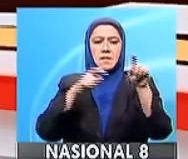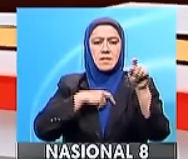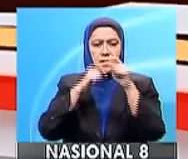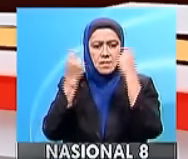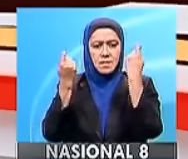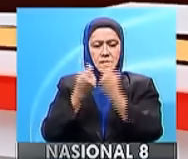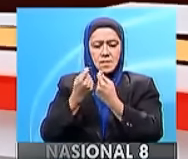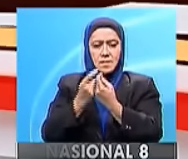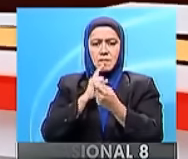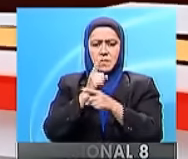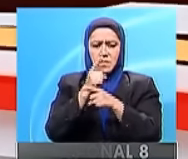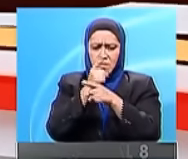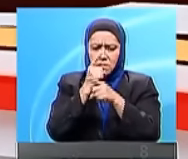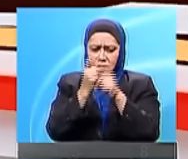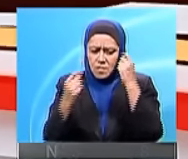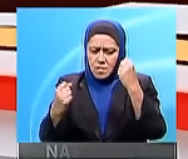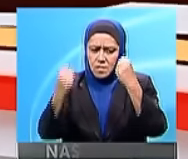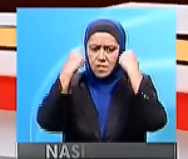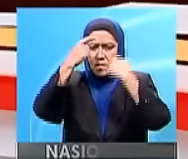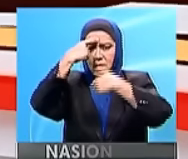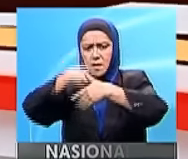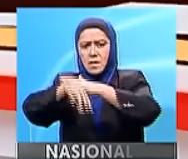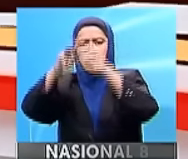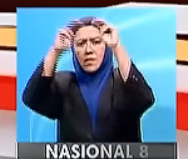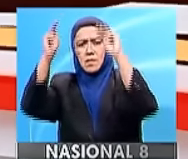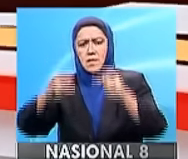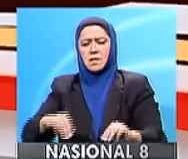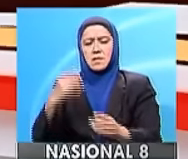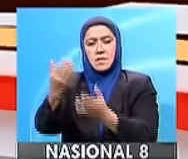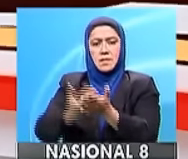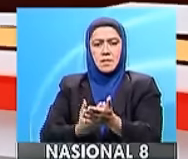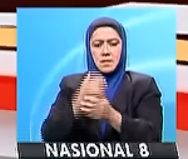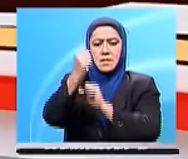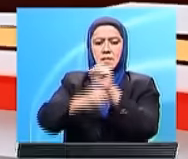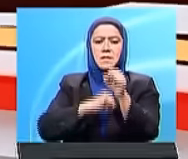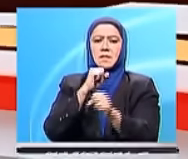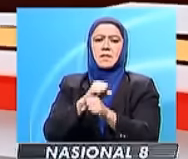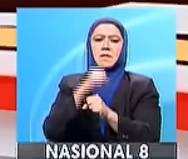membolehkan pasukan benar-benar mantap memasuki musim baru 2016.